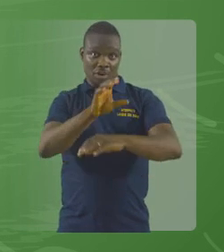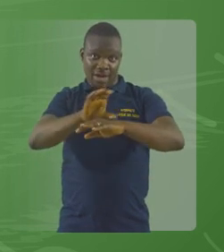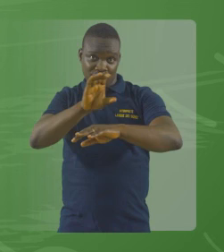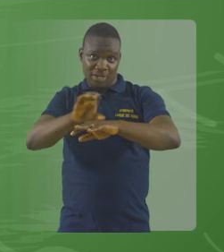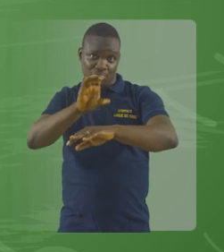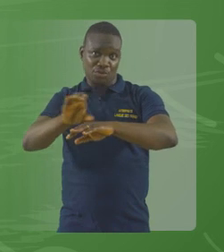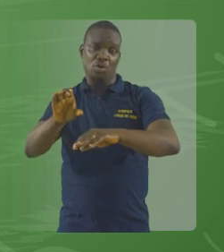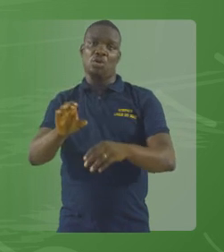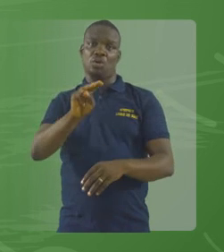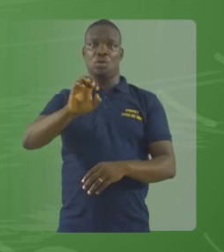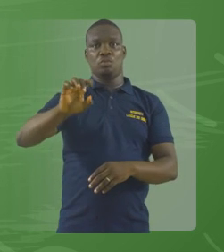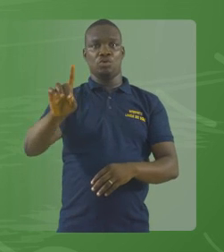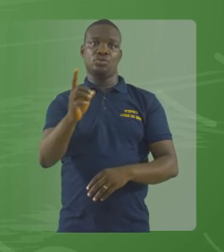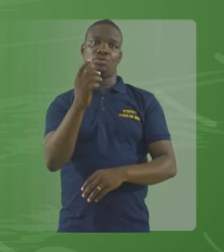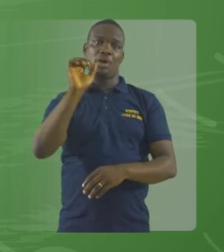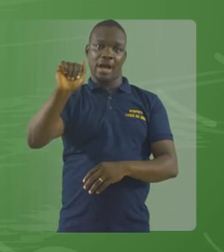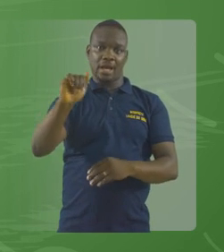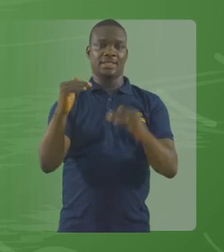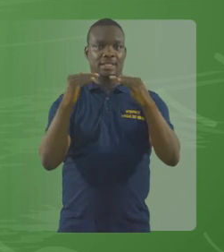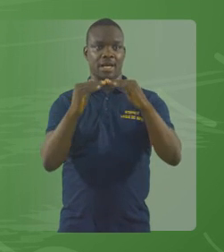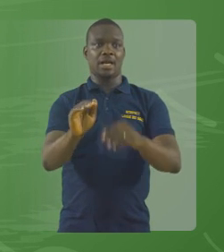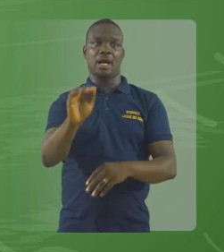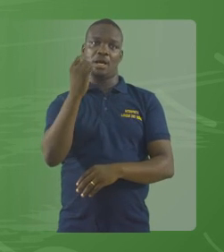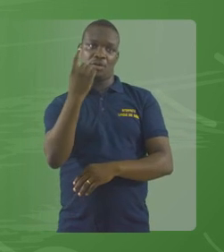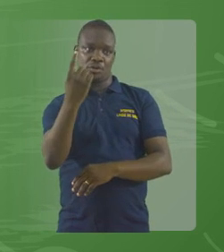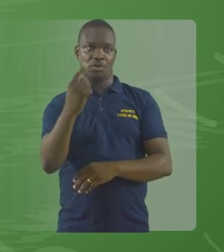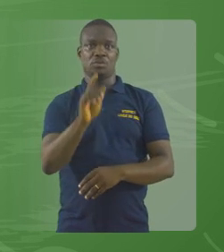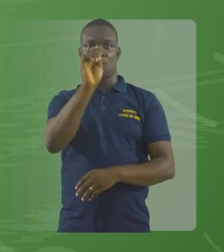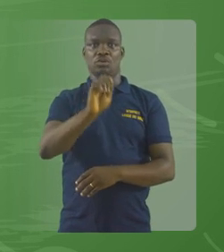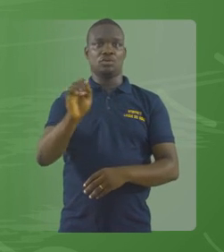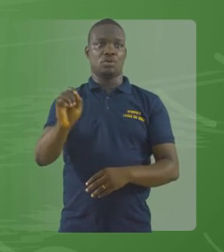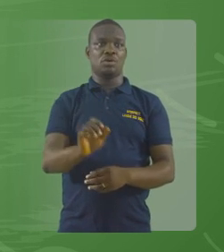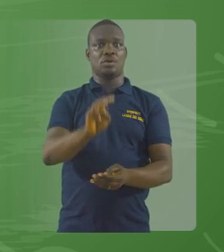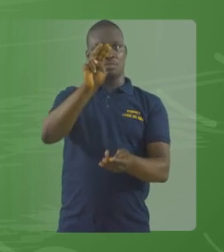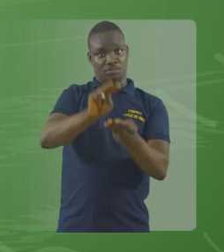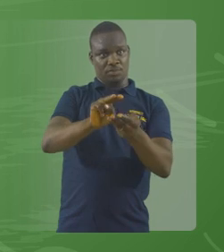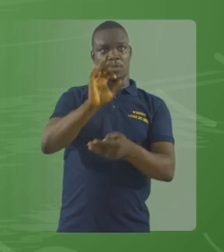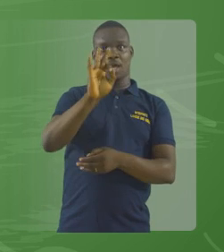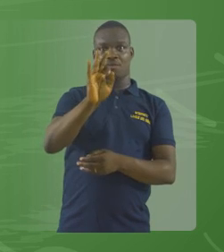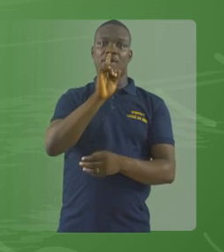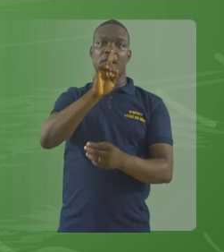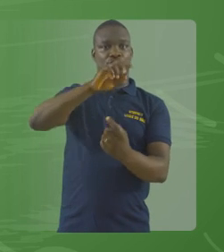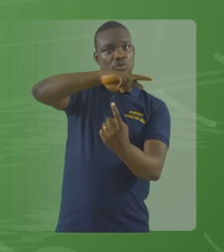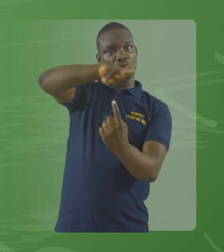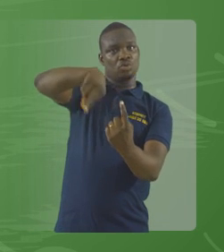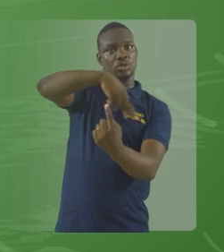A est égal à 1. Alors, F est une rotation.